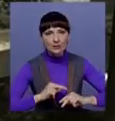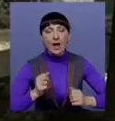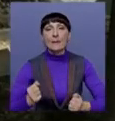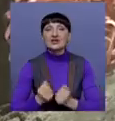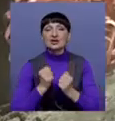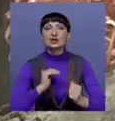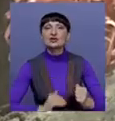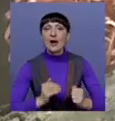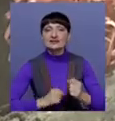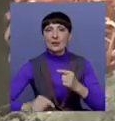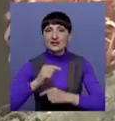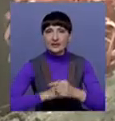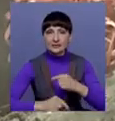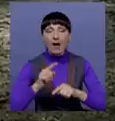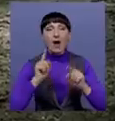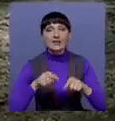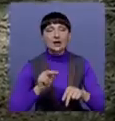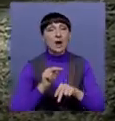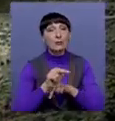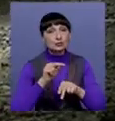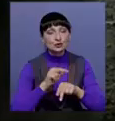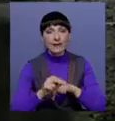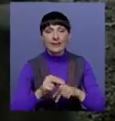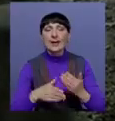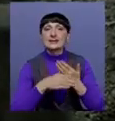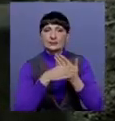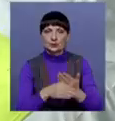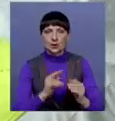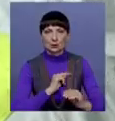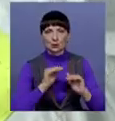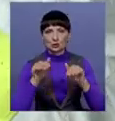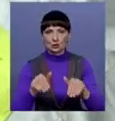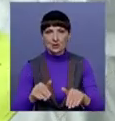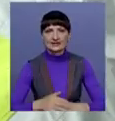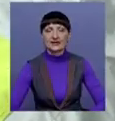поддержка частного предпринимательства, а также обучение и содействие в трудоустройстве.